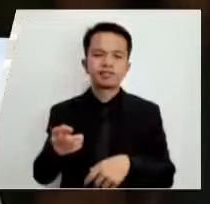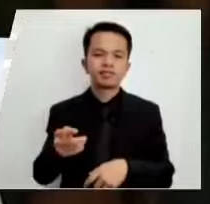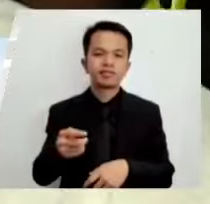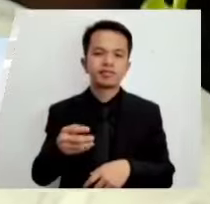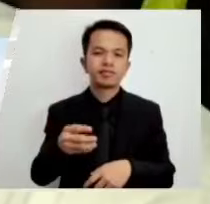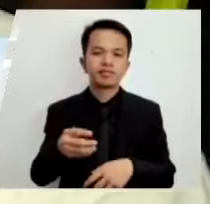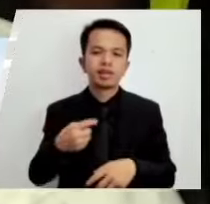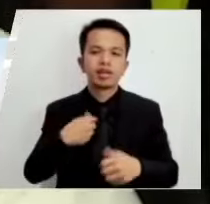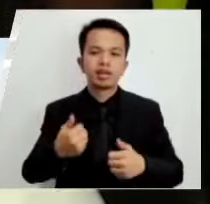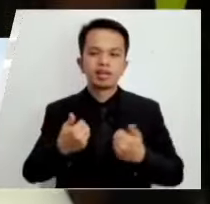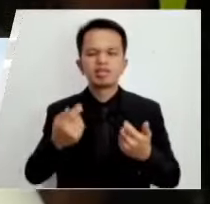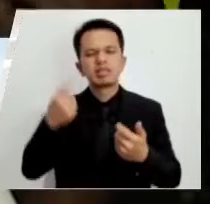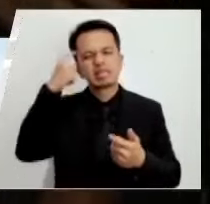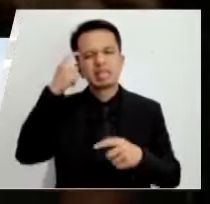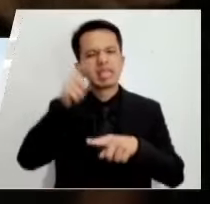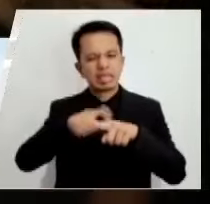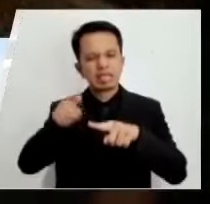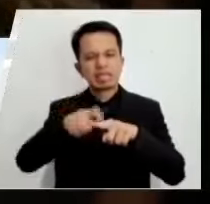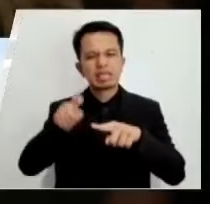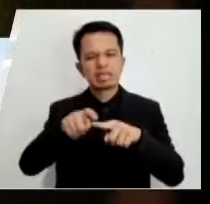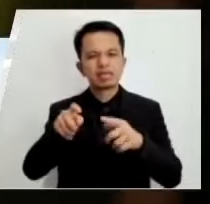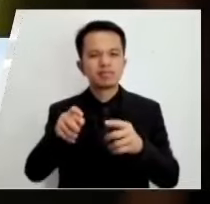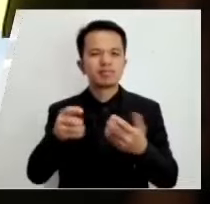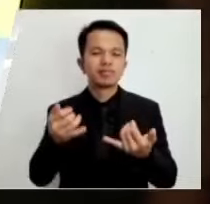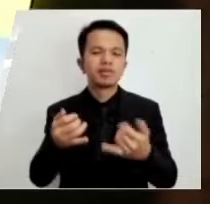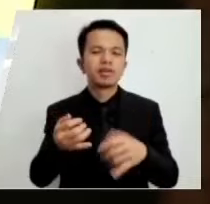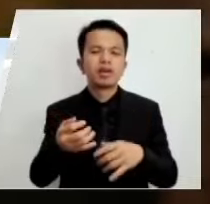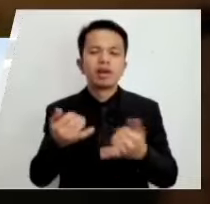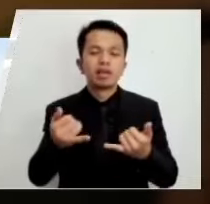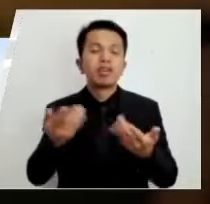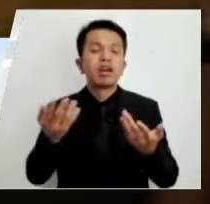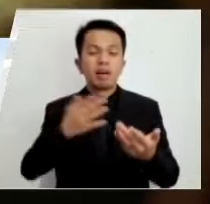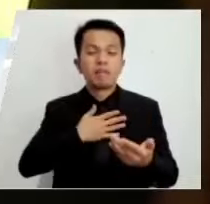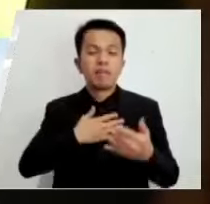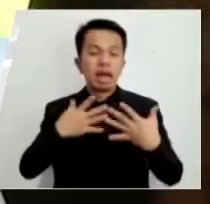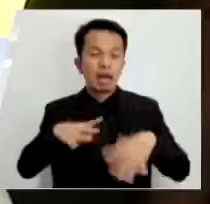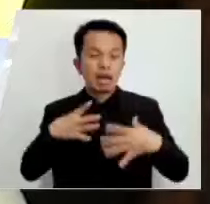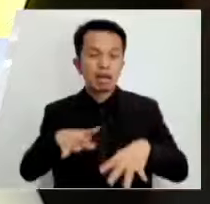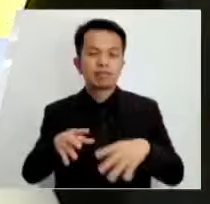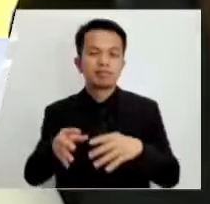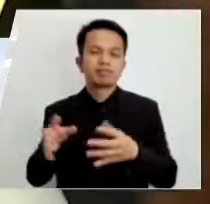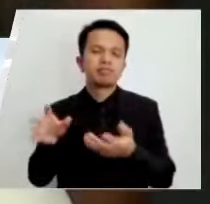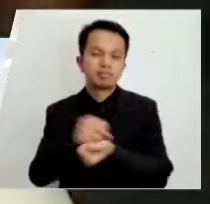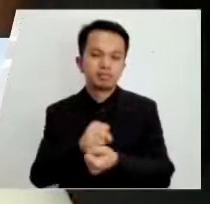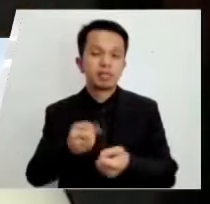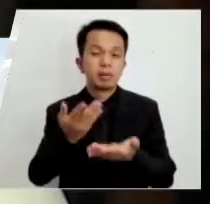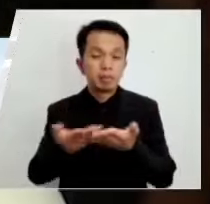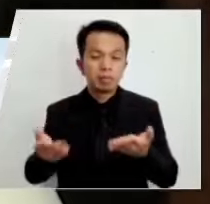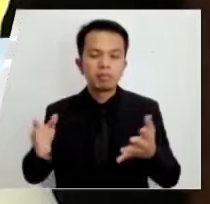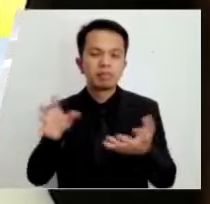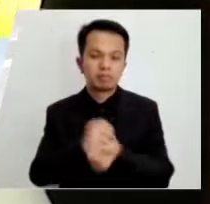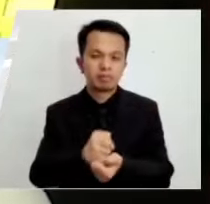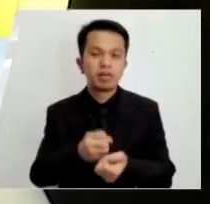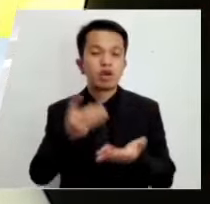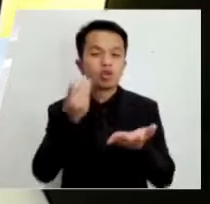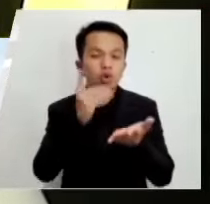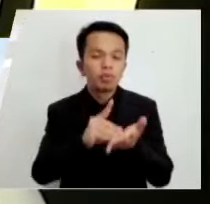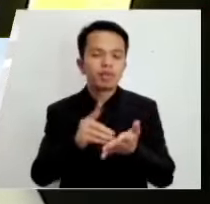Kuryente. Wala nang damit, wala nang mga uniform yung mga anak ko. Pati papilis, ubos sa